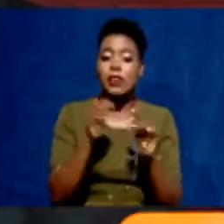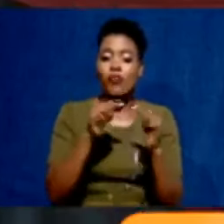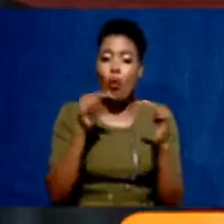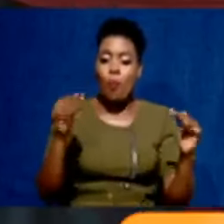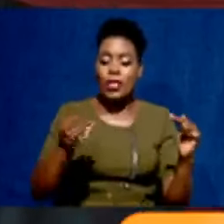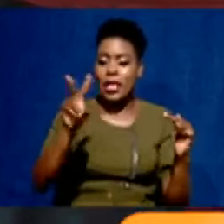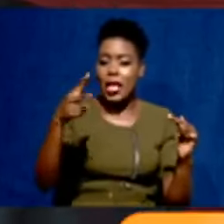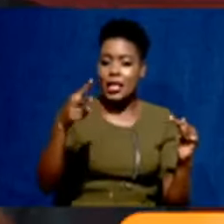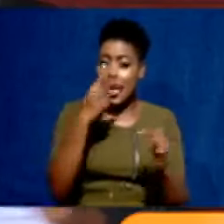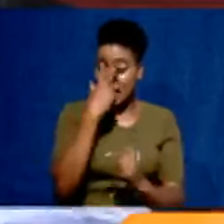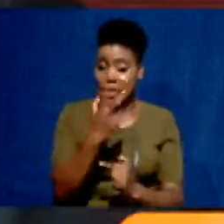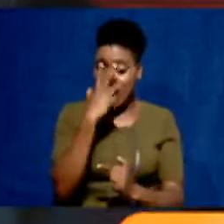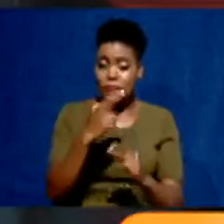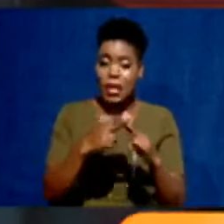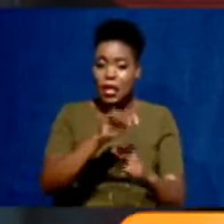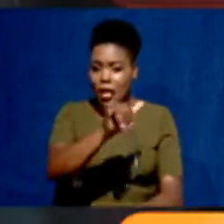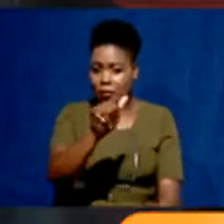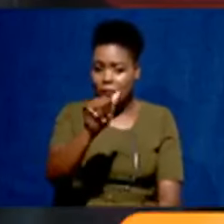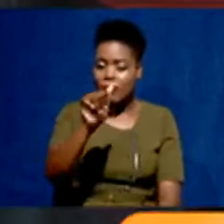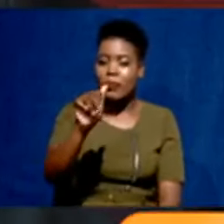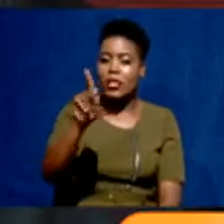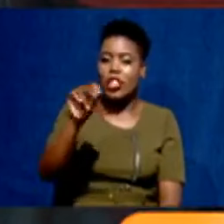the second accused person